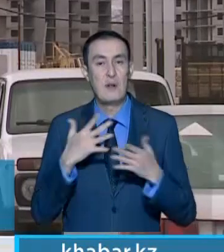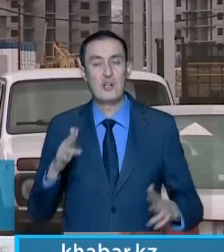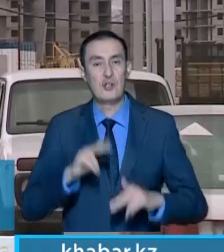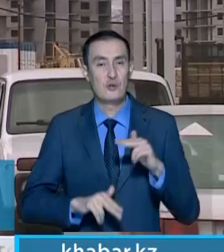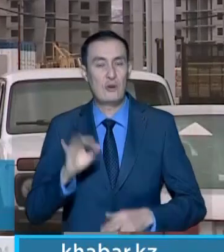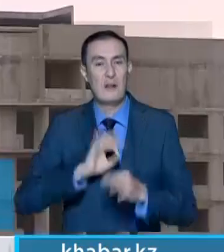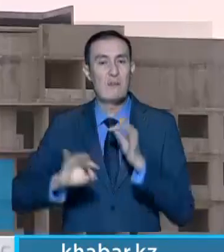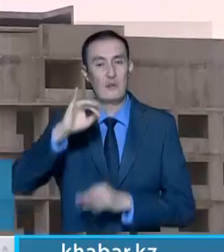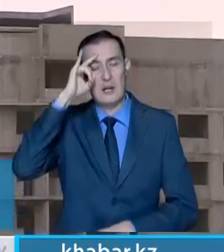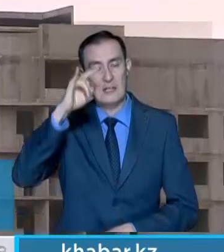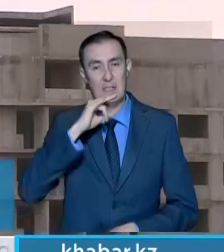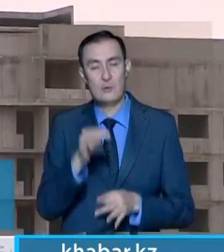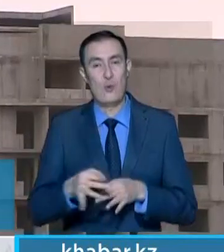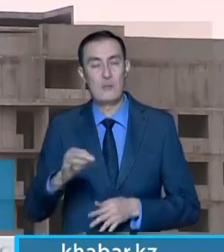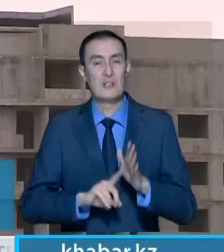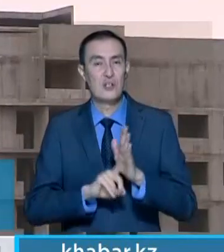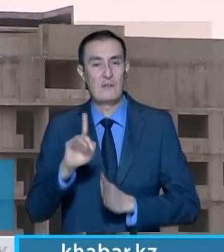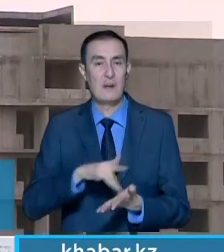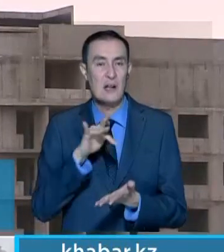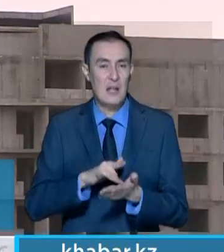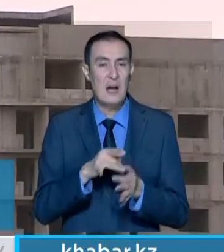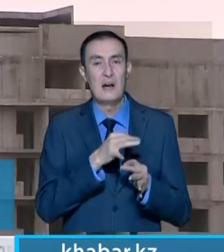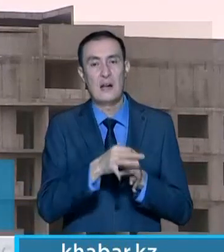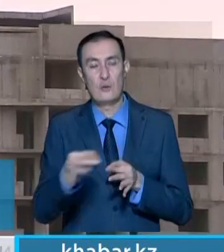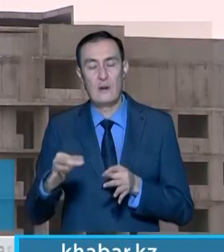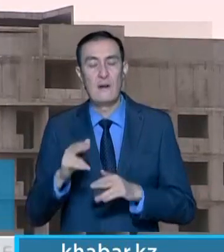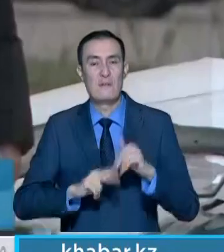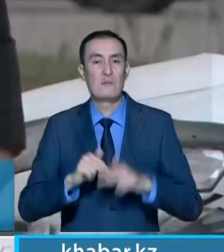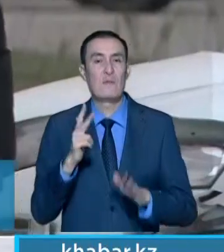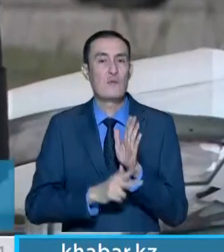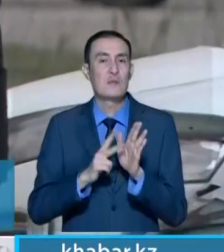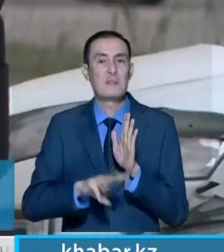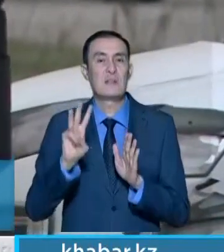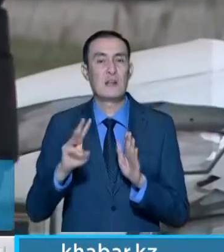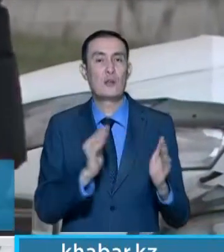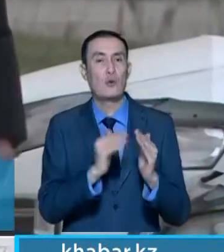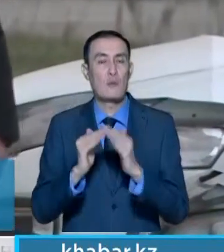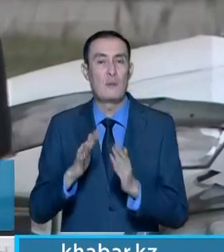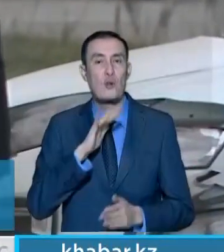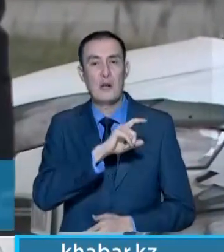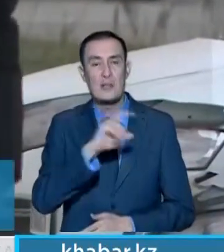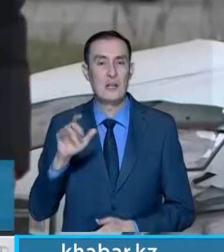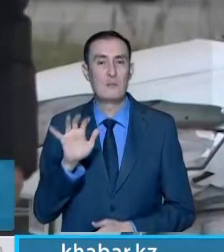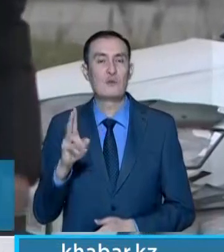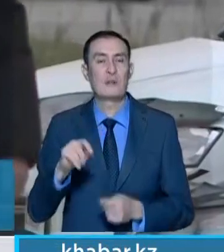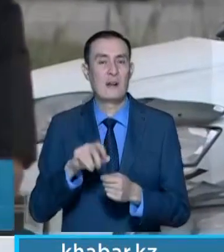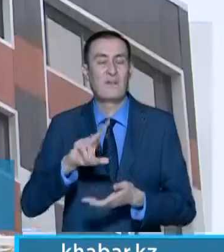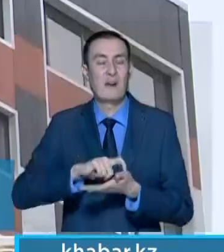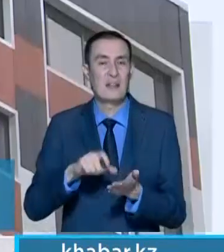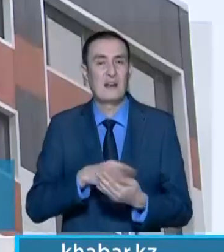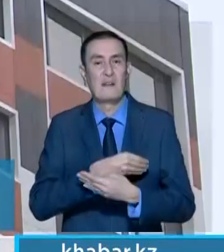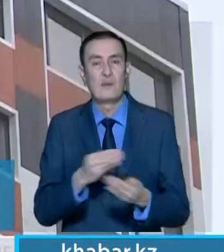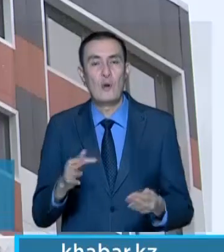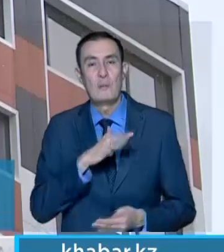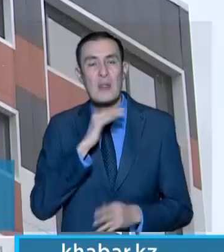на Востоке только начинается. В городах и районах возводят 83 высотки. Больше 500 квартир выделят многодетным